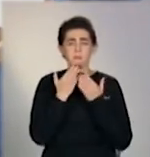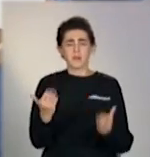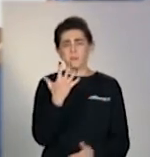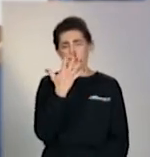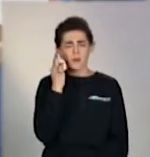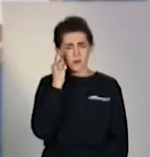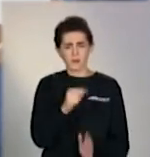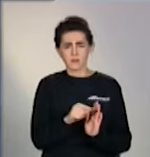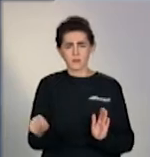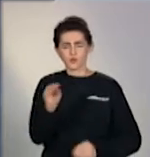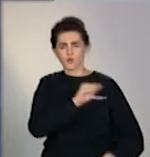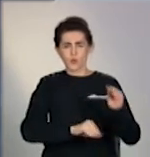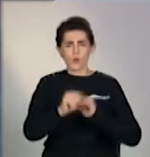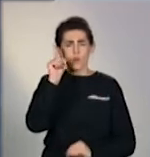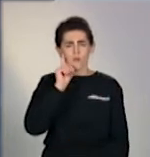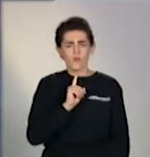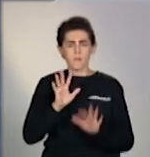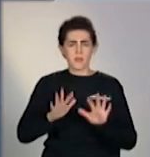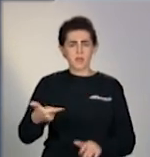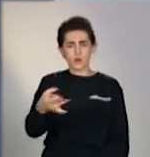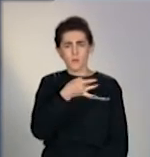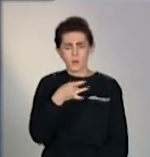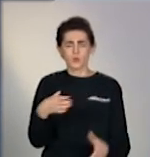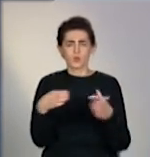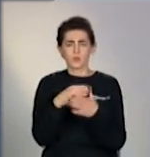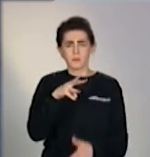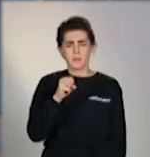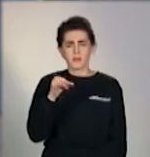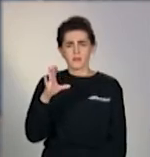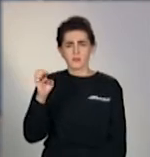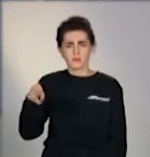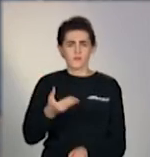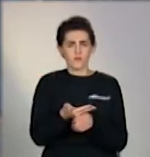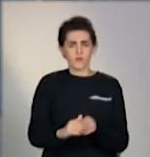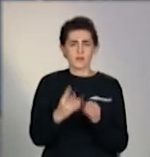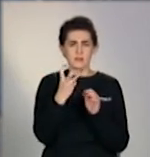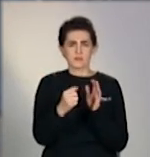для створення в Маріуполі комфортних громадських місць група MedInvest виділила понад